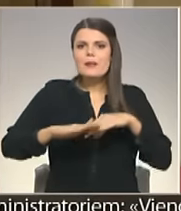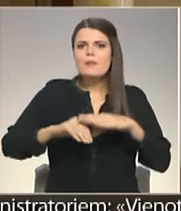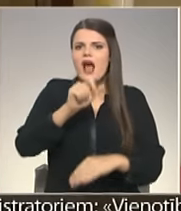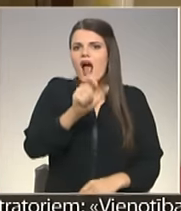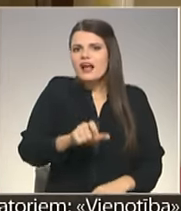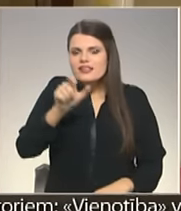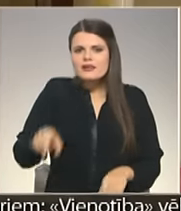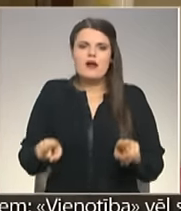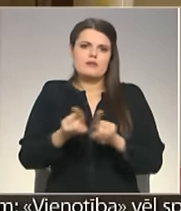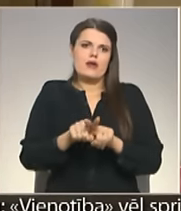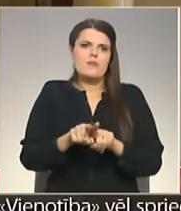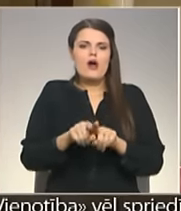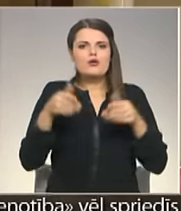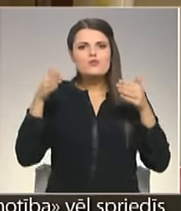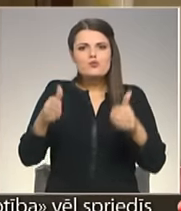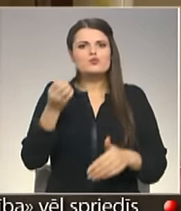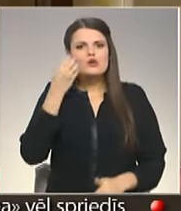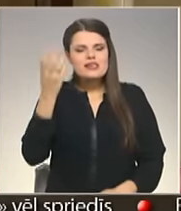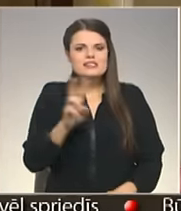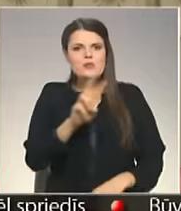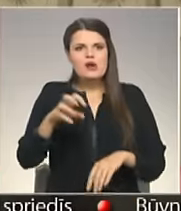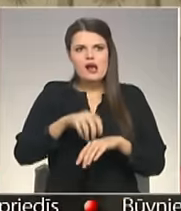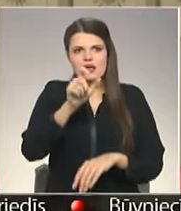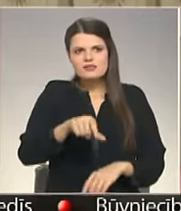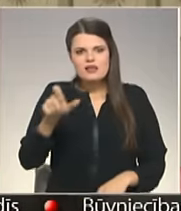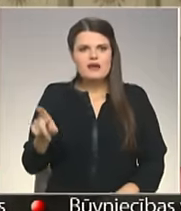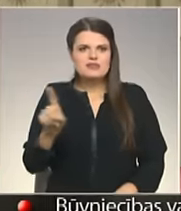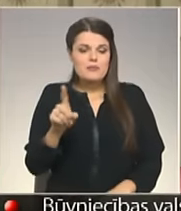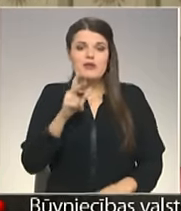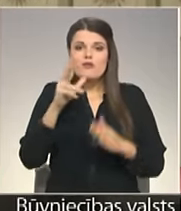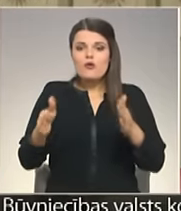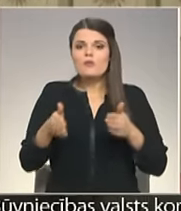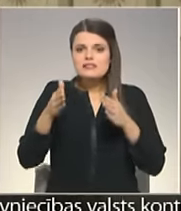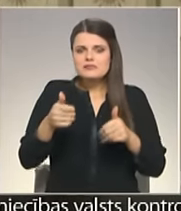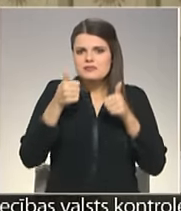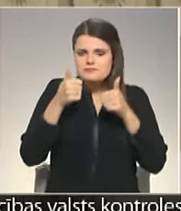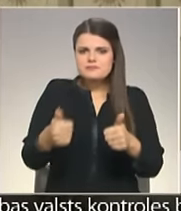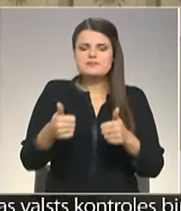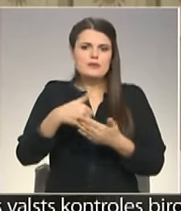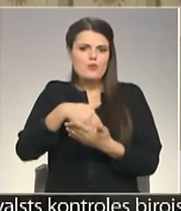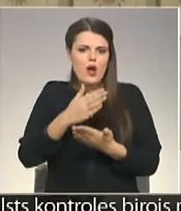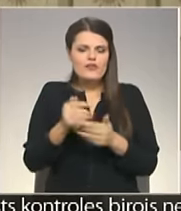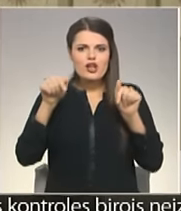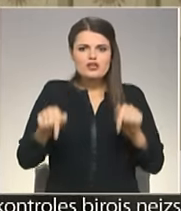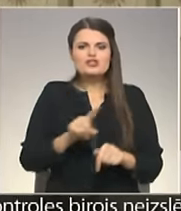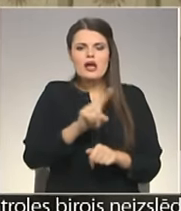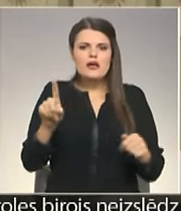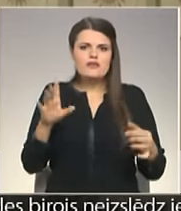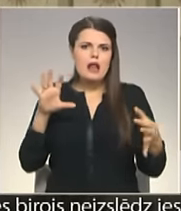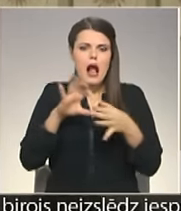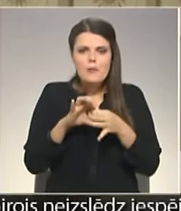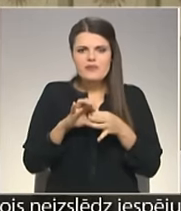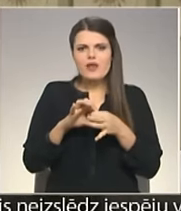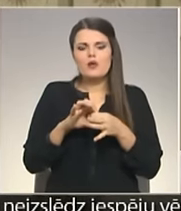par šo mūža izglītību, kas ir mediķiem ir. Daugavpils slimnīcā ir ļoti labas nodaļas. Šeit ir apvienotas gan